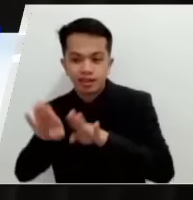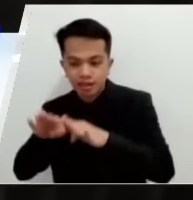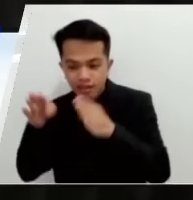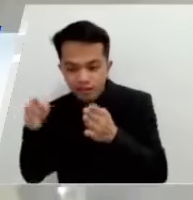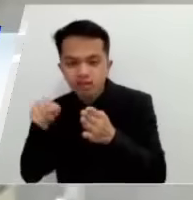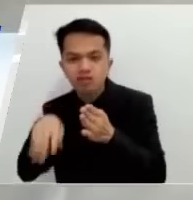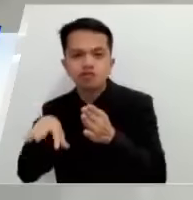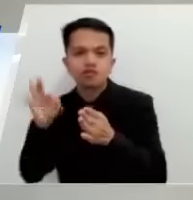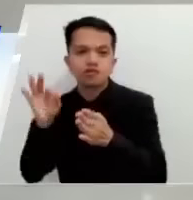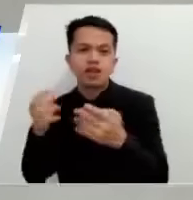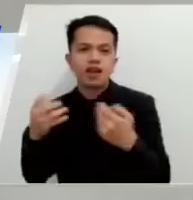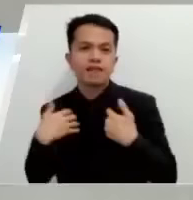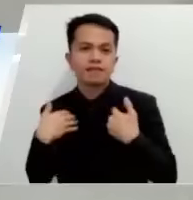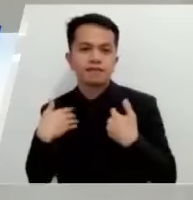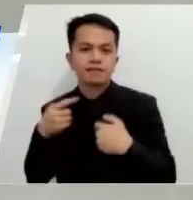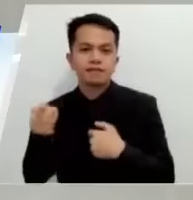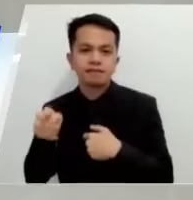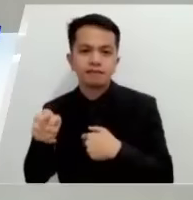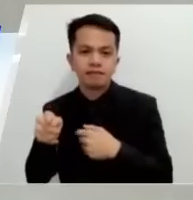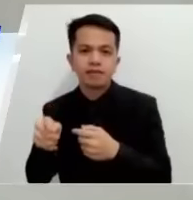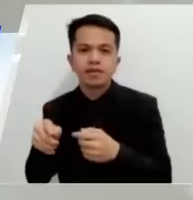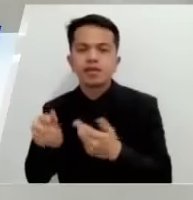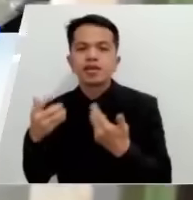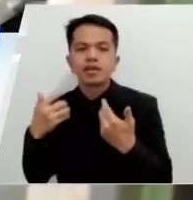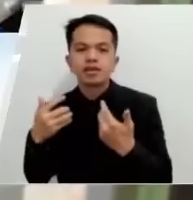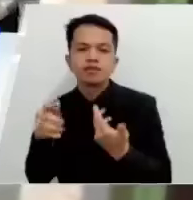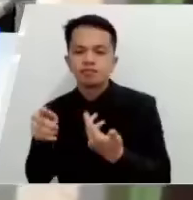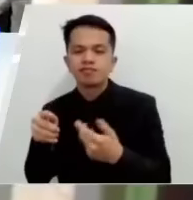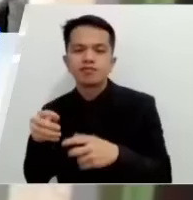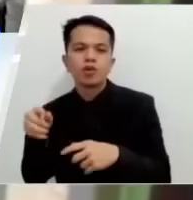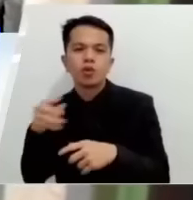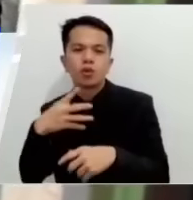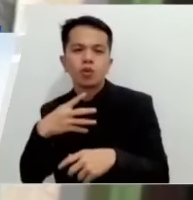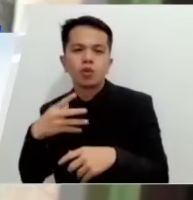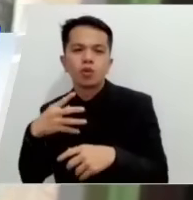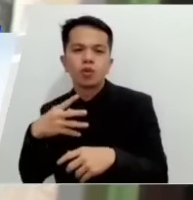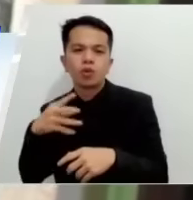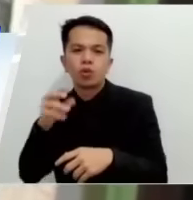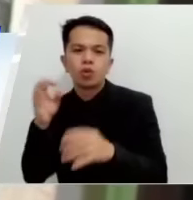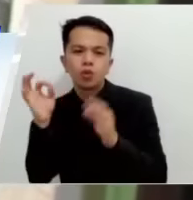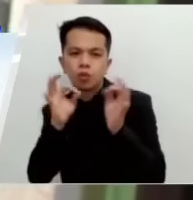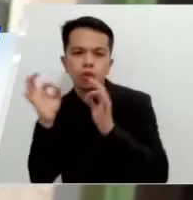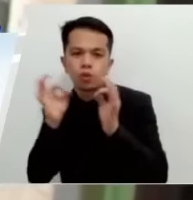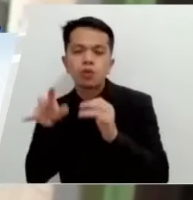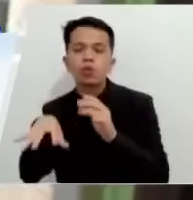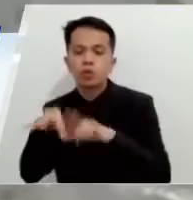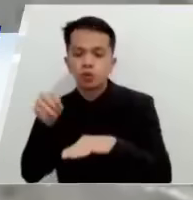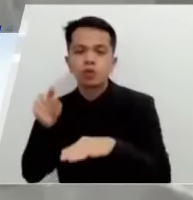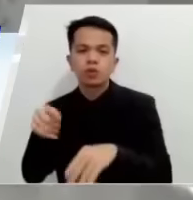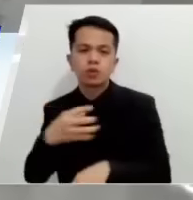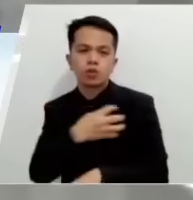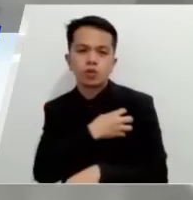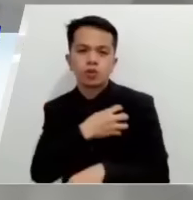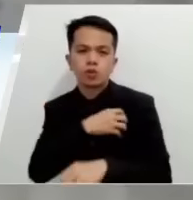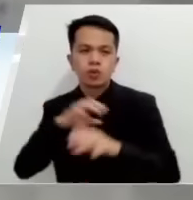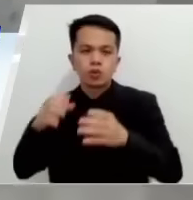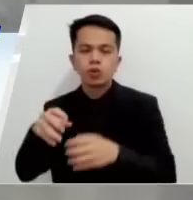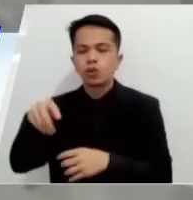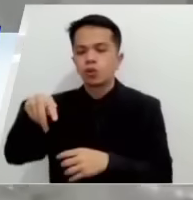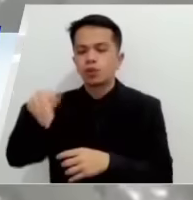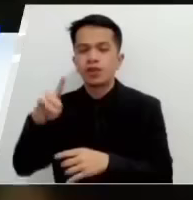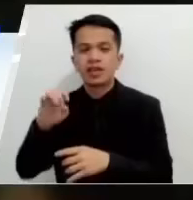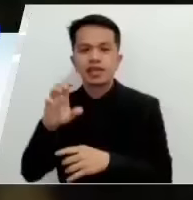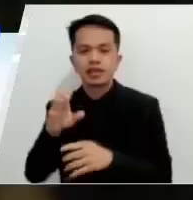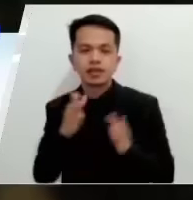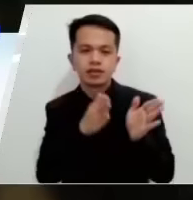isang plastic, tatambad ang hinihinalang shabu. Nasabat yan ng PNP Drug Enforcement Group o PDEG sa ikinasambay bust